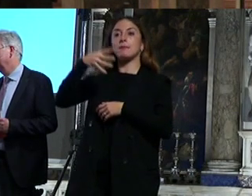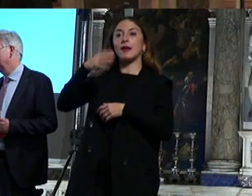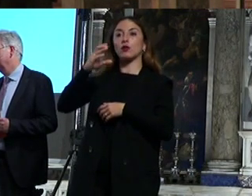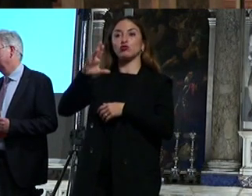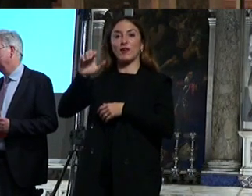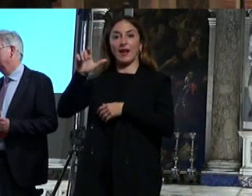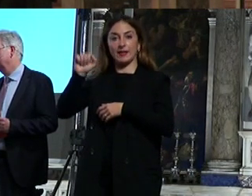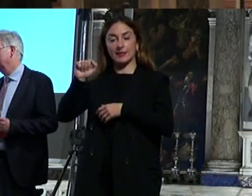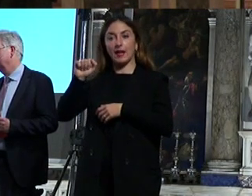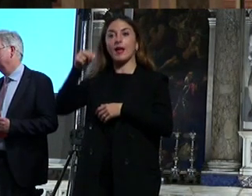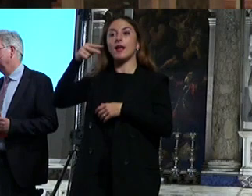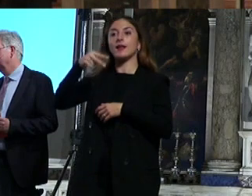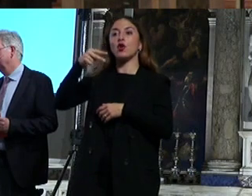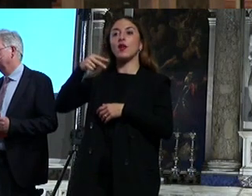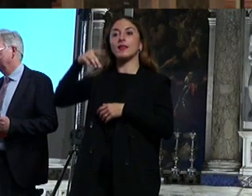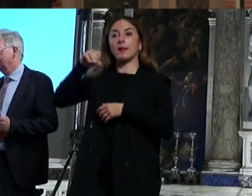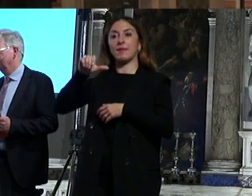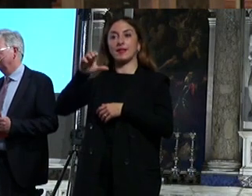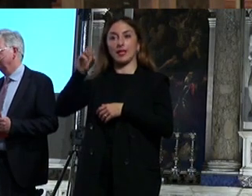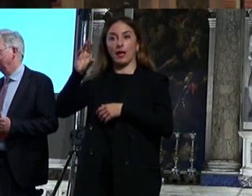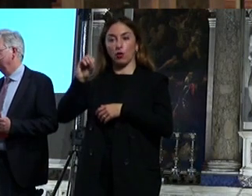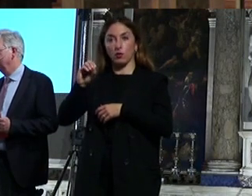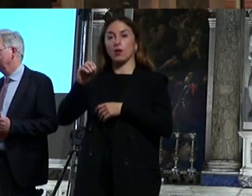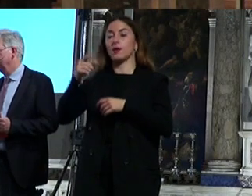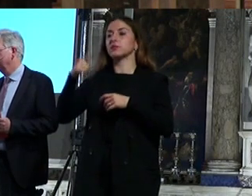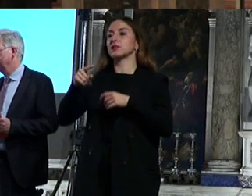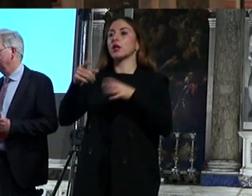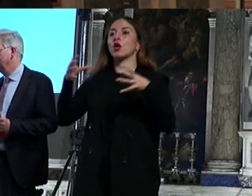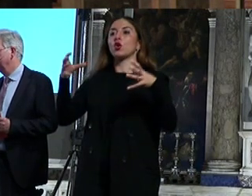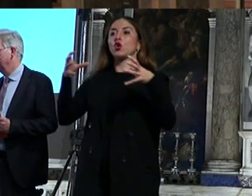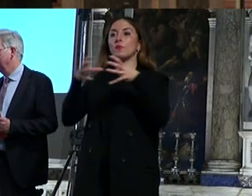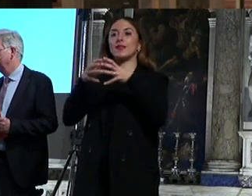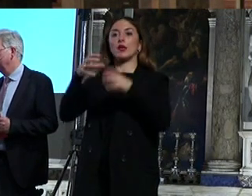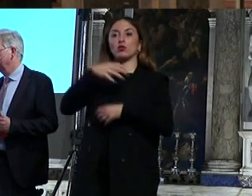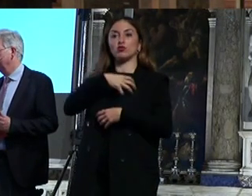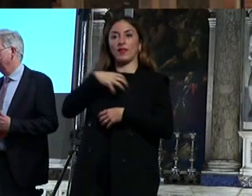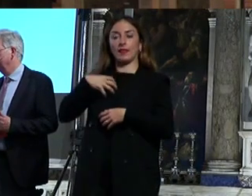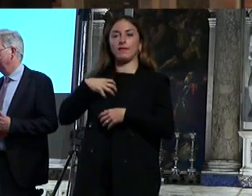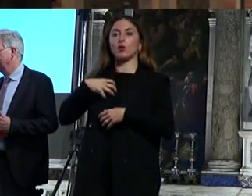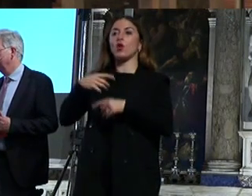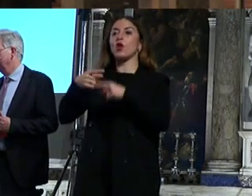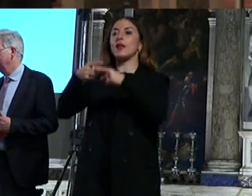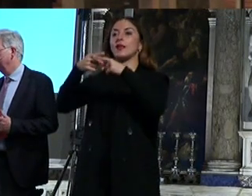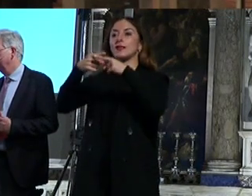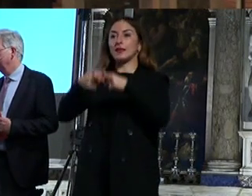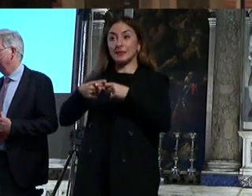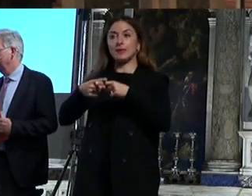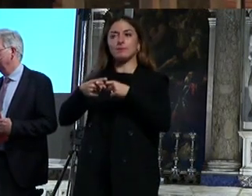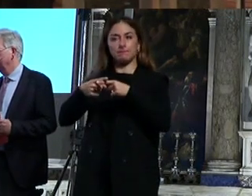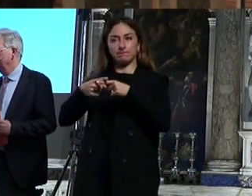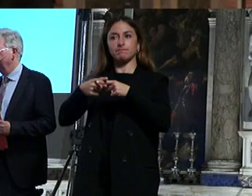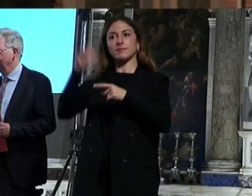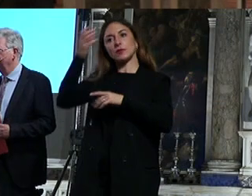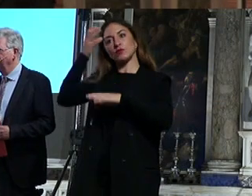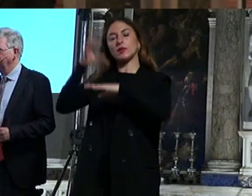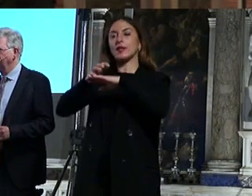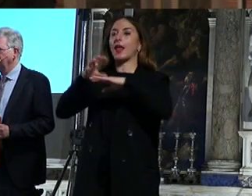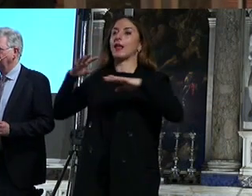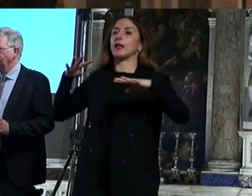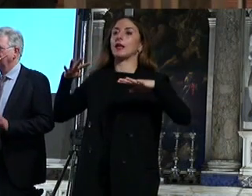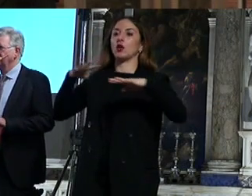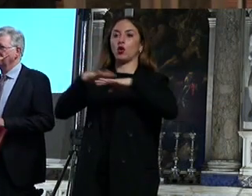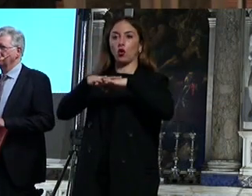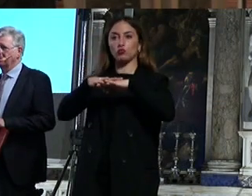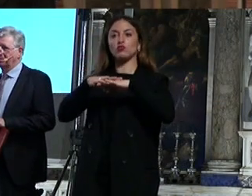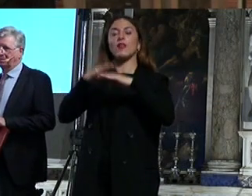Nicoletta Pesaro e Alessandro Cinquegrani. Questo è il comitato scientifico che testimonia come Incroci di Civiltà sia